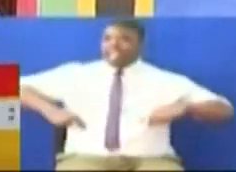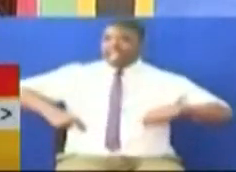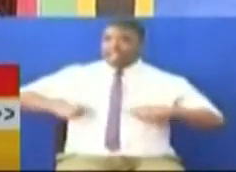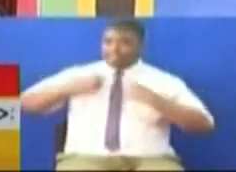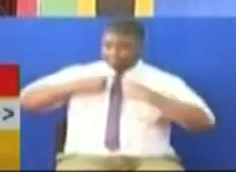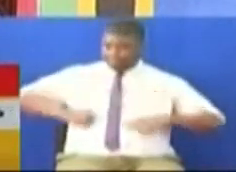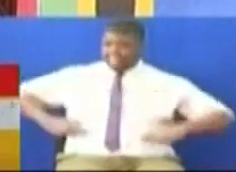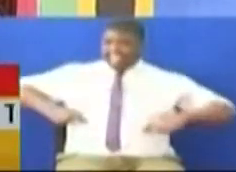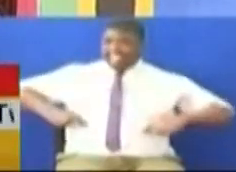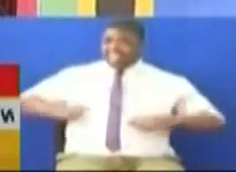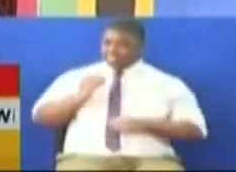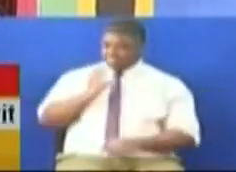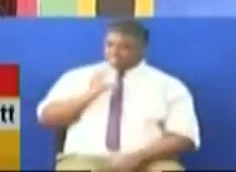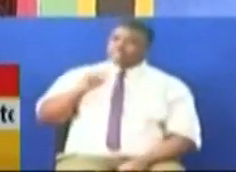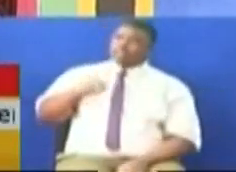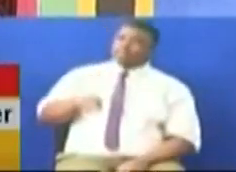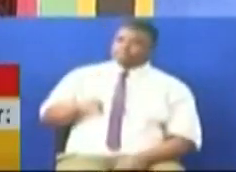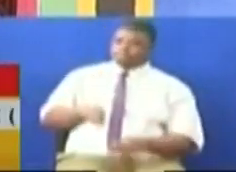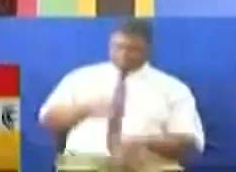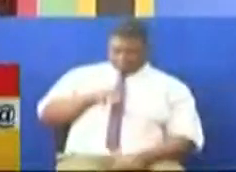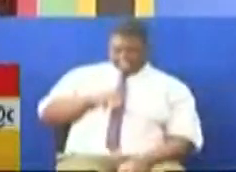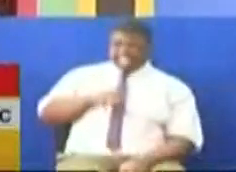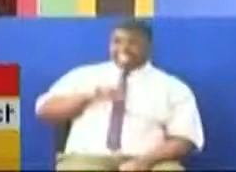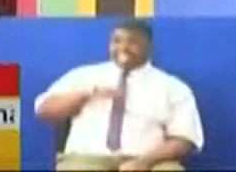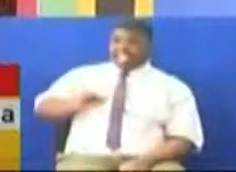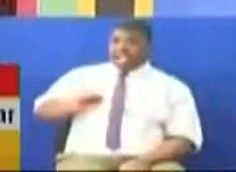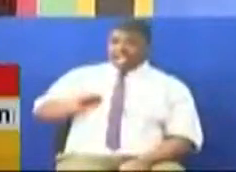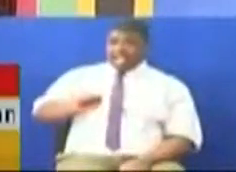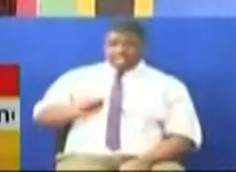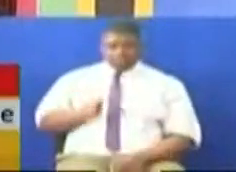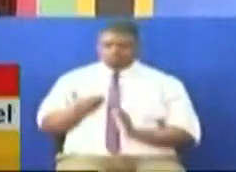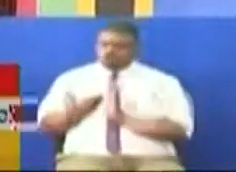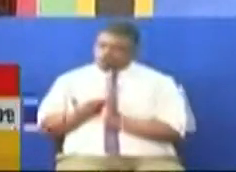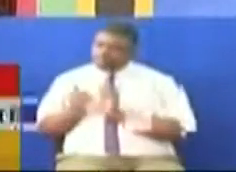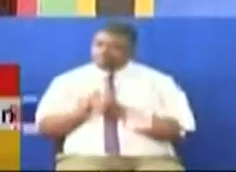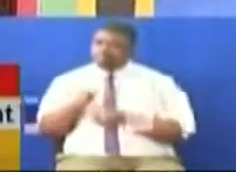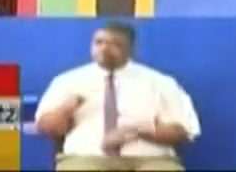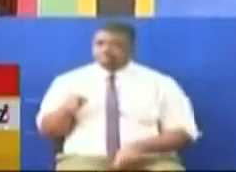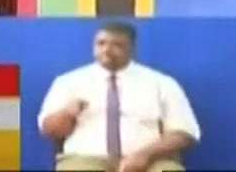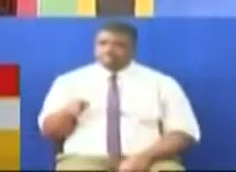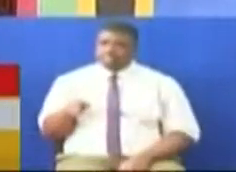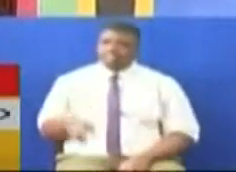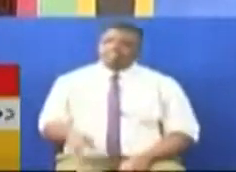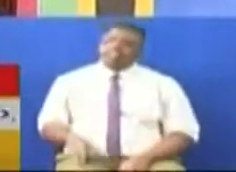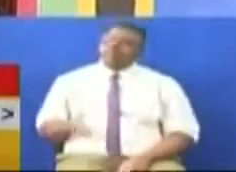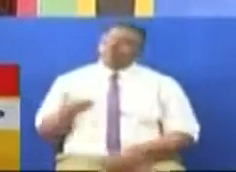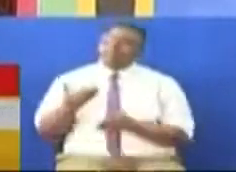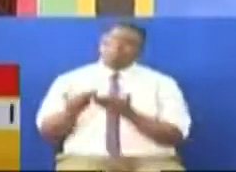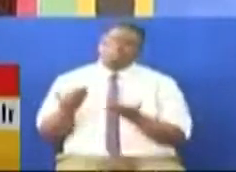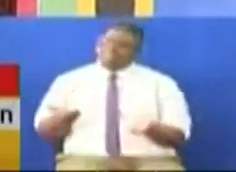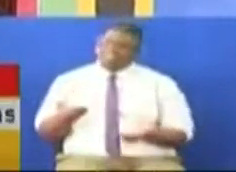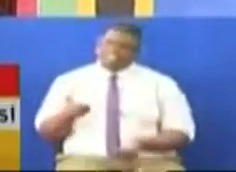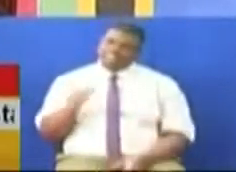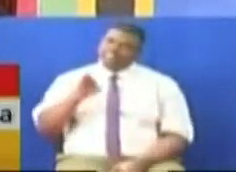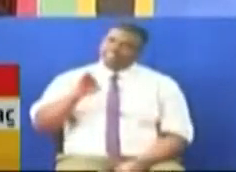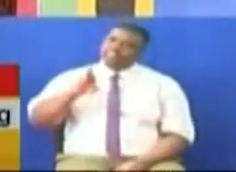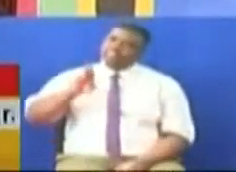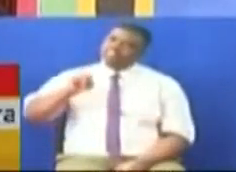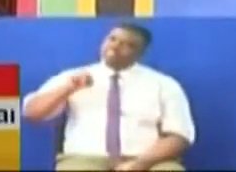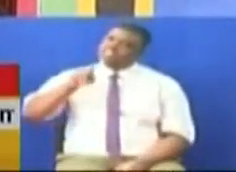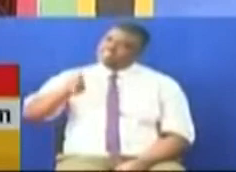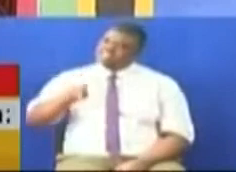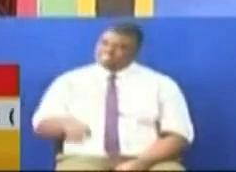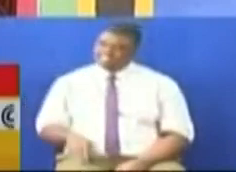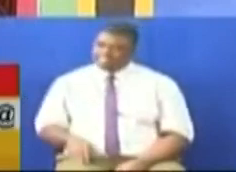CCM. Kwa mheshimiwa speaker, tunaomba sana jambo hili liweze kueleweka hivyo. Kwani Franki meya kaondolewa hapa?